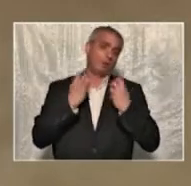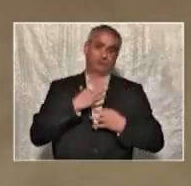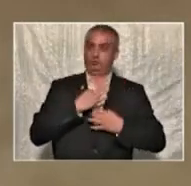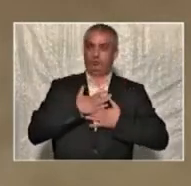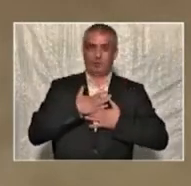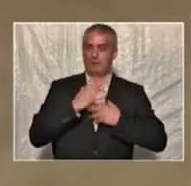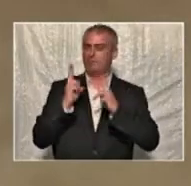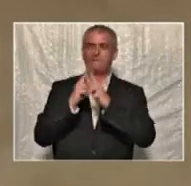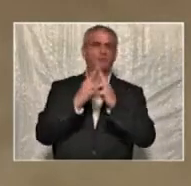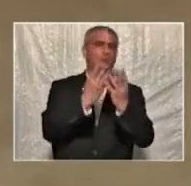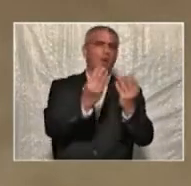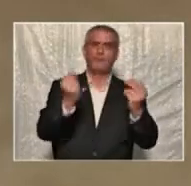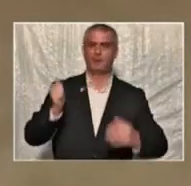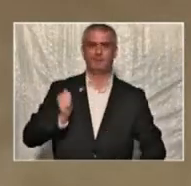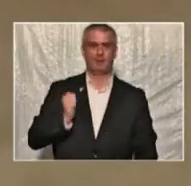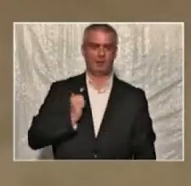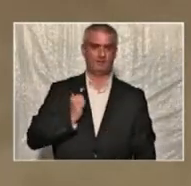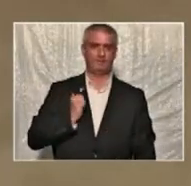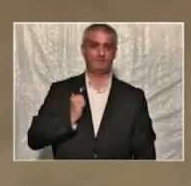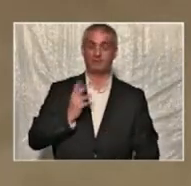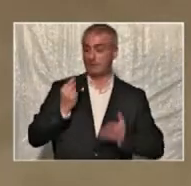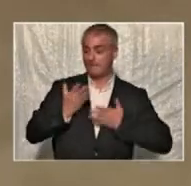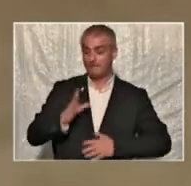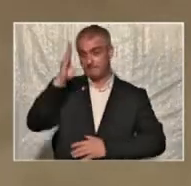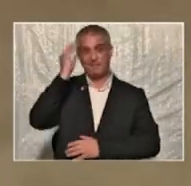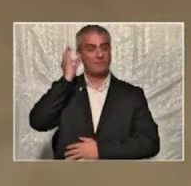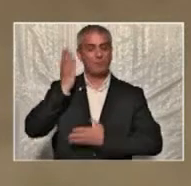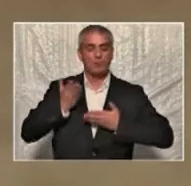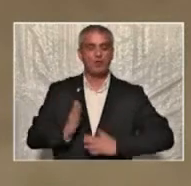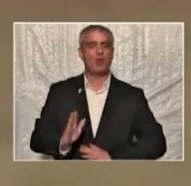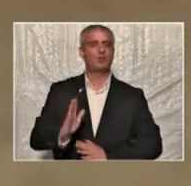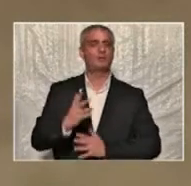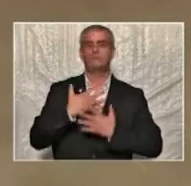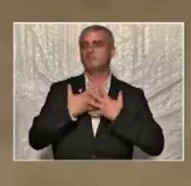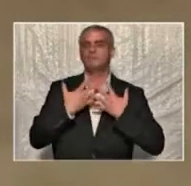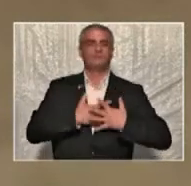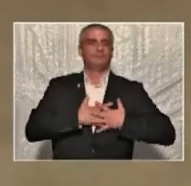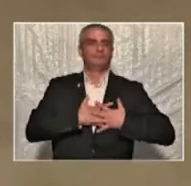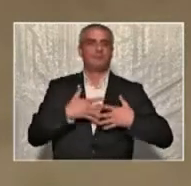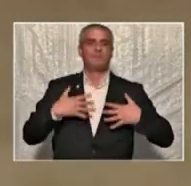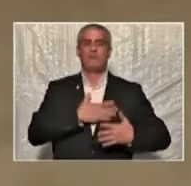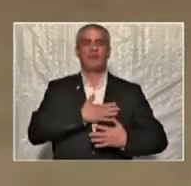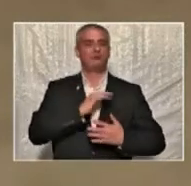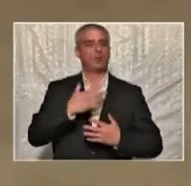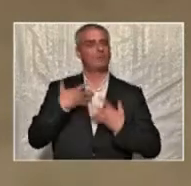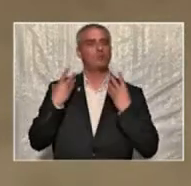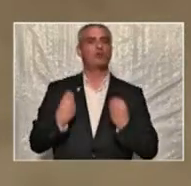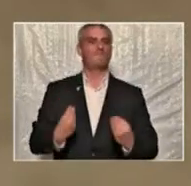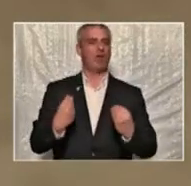שלי ממפגשים רבים עם חיילים, שהבנים והבנות נולדים ורוח גדולה בליבם. רוח